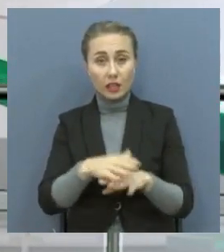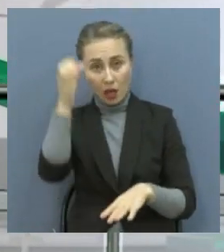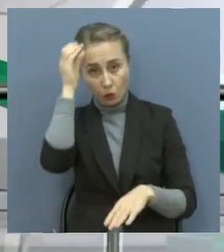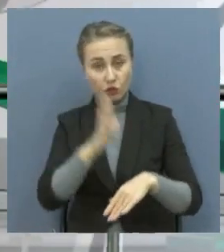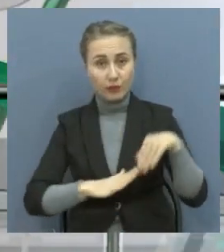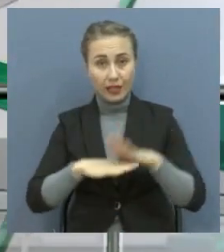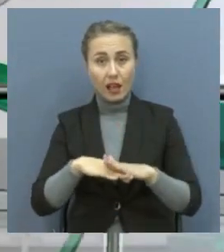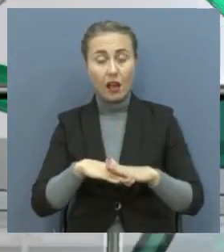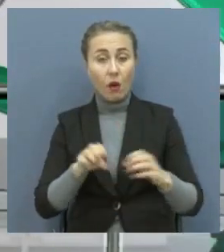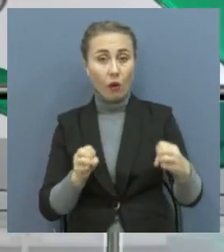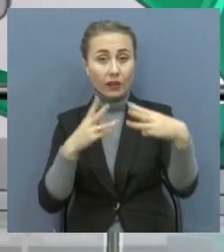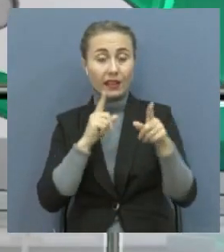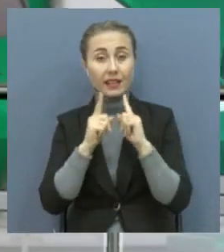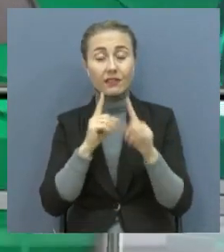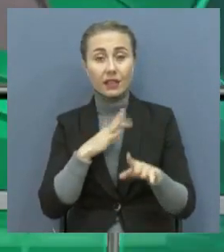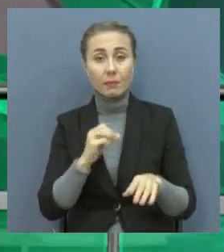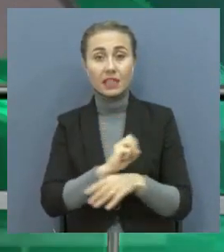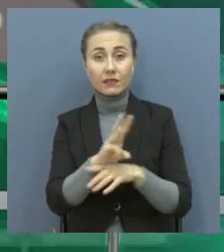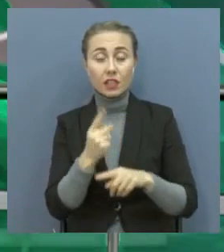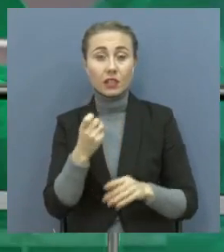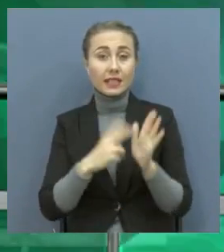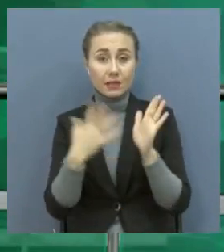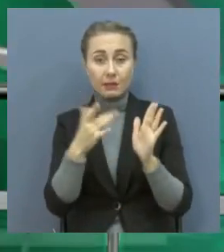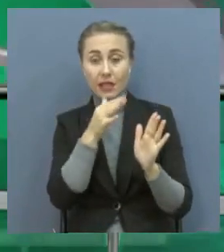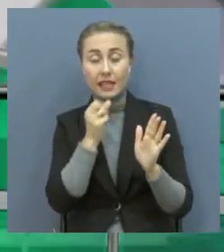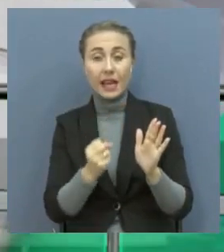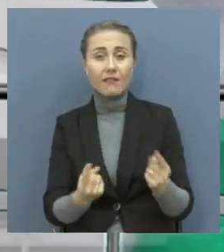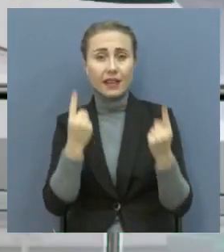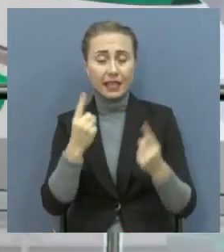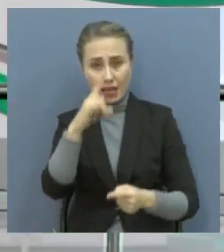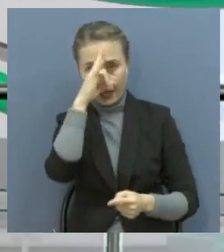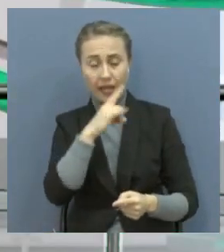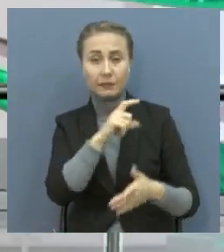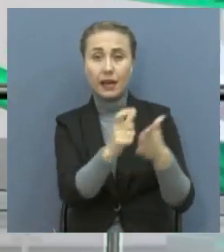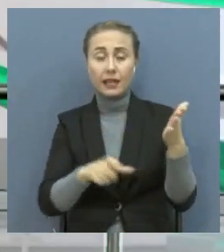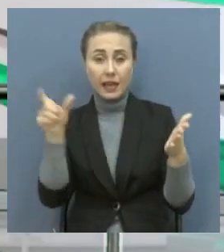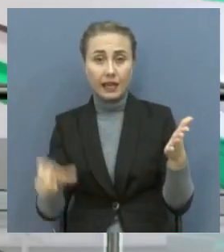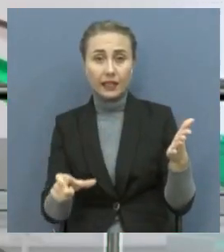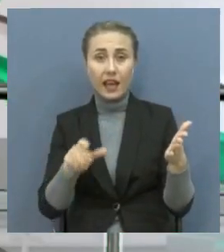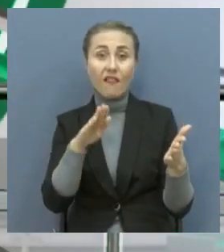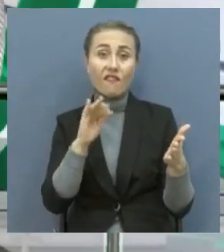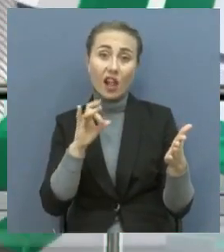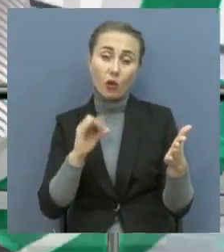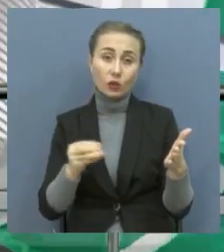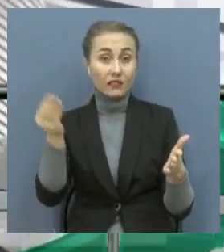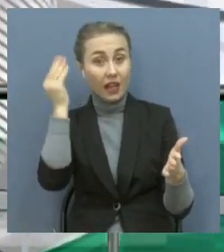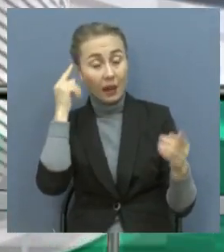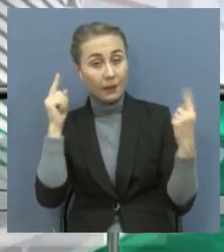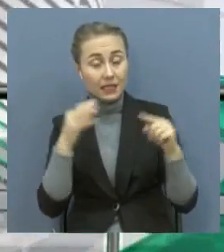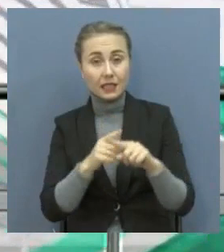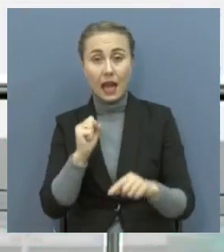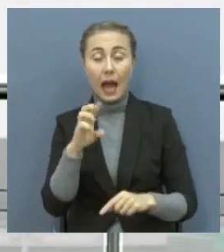научно-практической онлайн-конференции. Она была посвящена 175-летию великого казахского поэта, философа, мыслителя